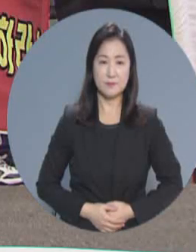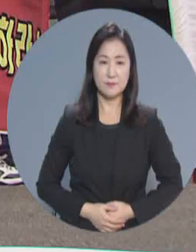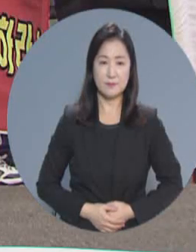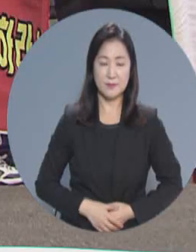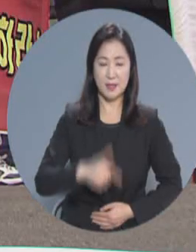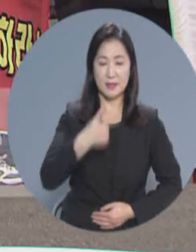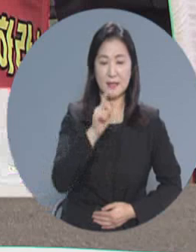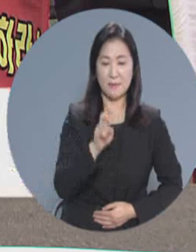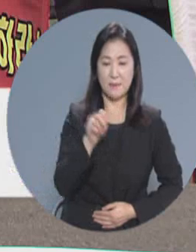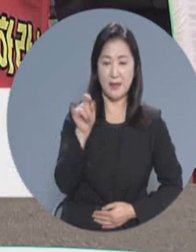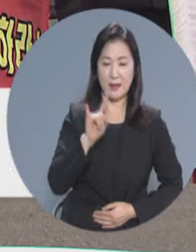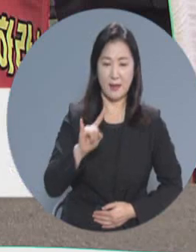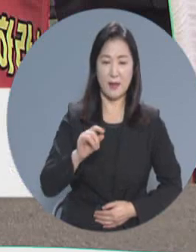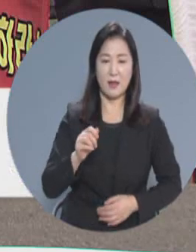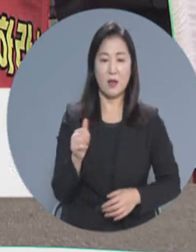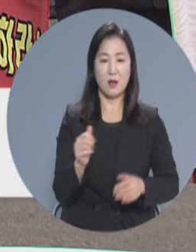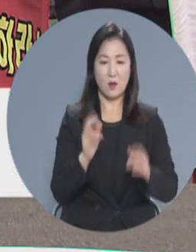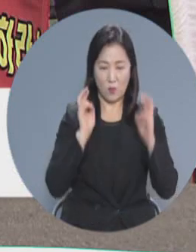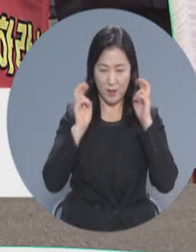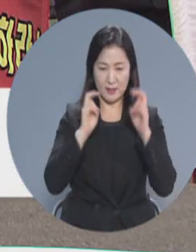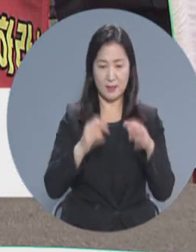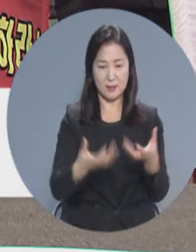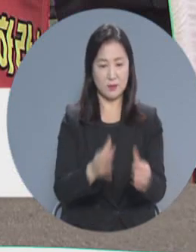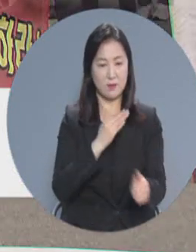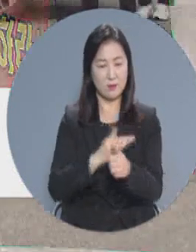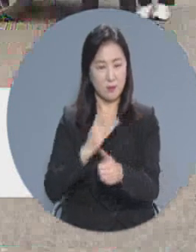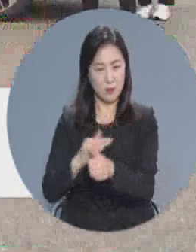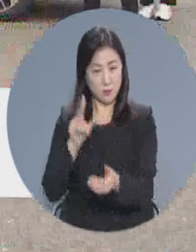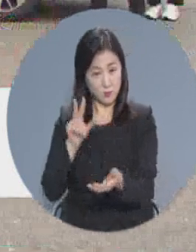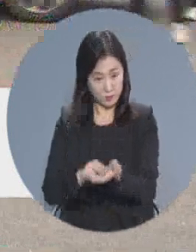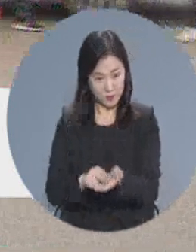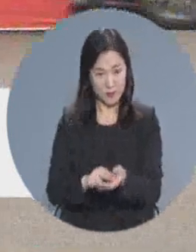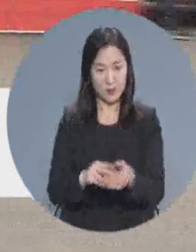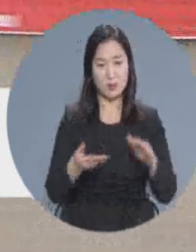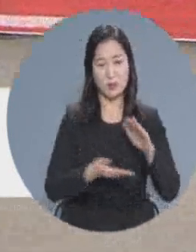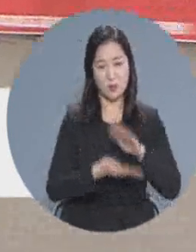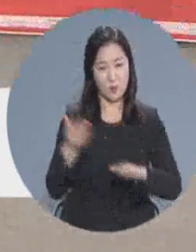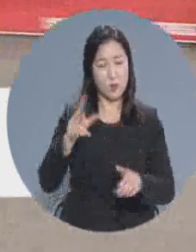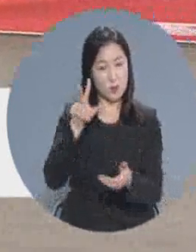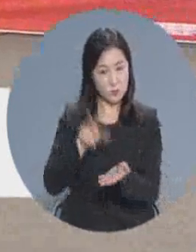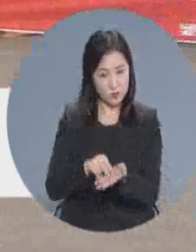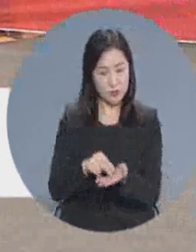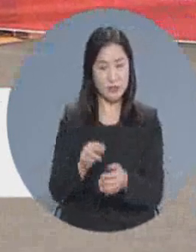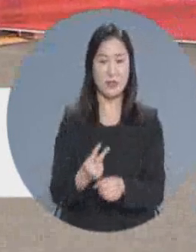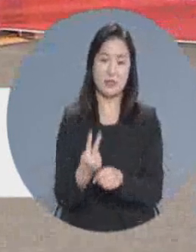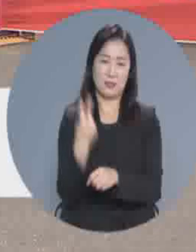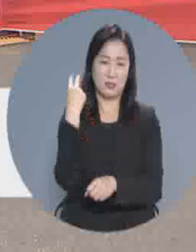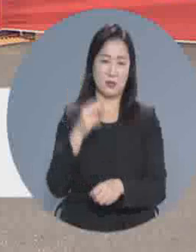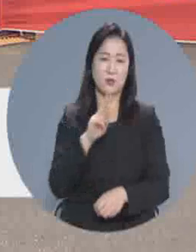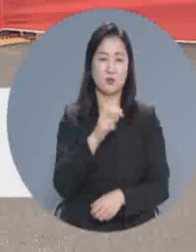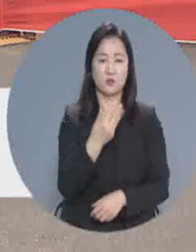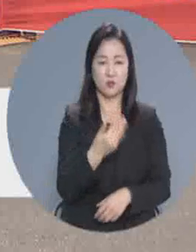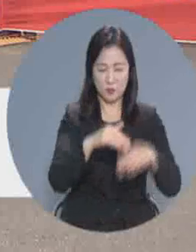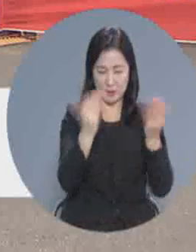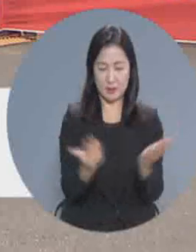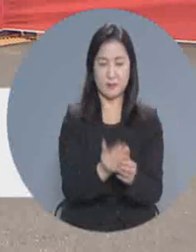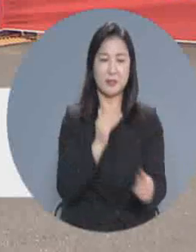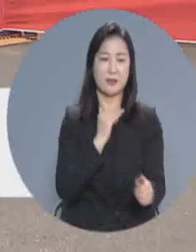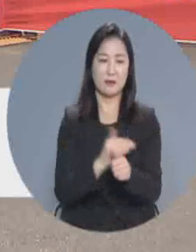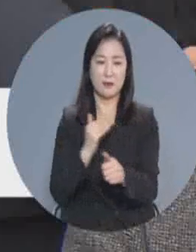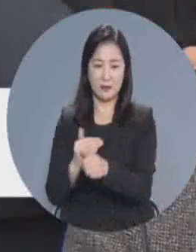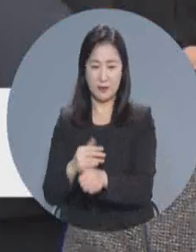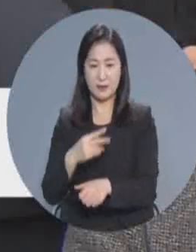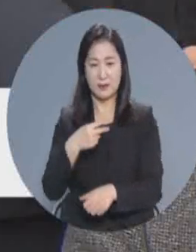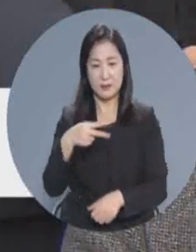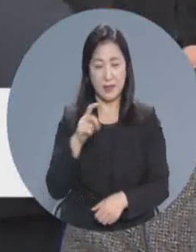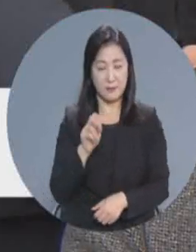남해화학 집단해고 분쇄 및 고용승계 쟁취 여수대책위원회는 오늘 2년 전 29명의 노동자를 집단해고했던